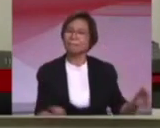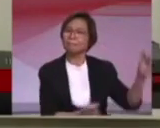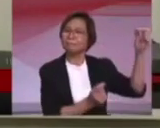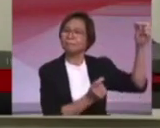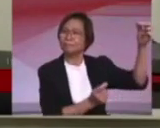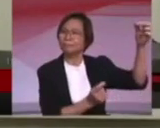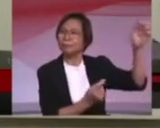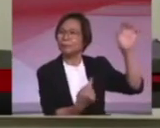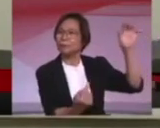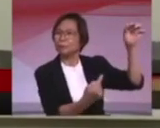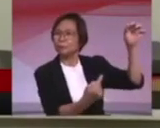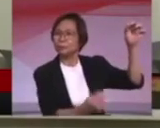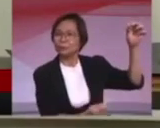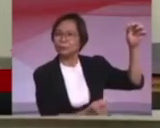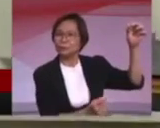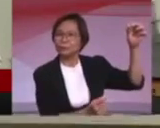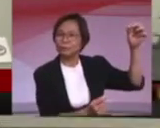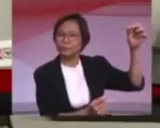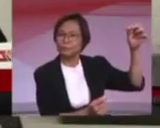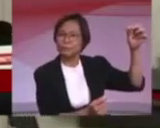tunjukkan ya